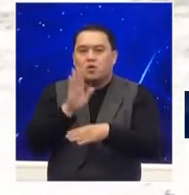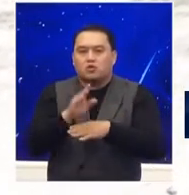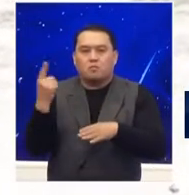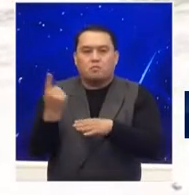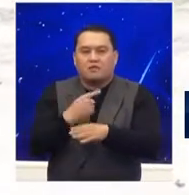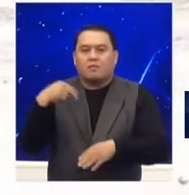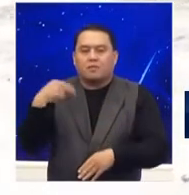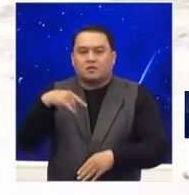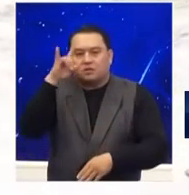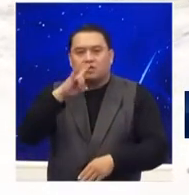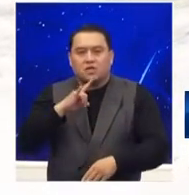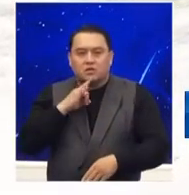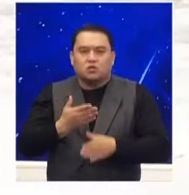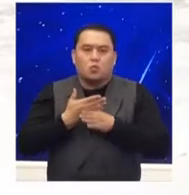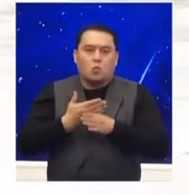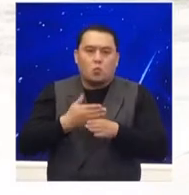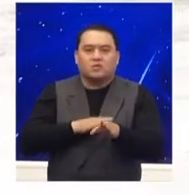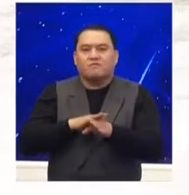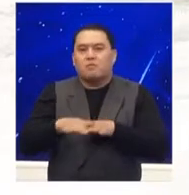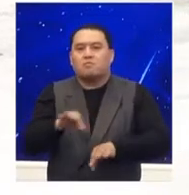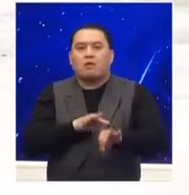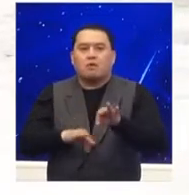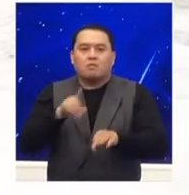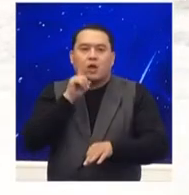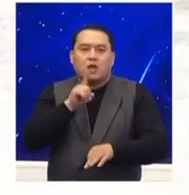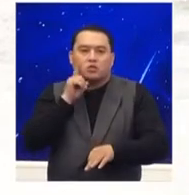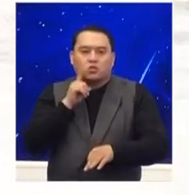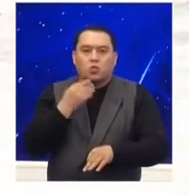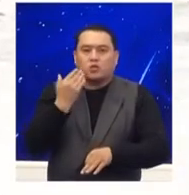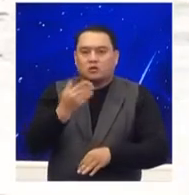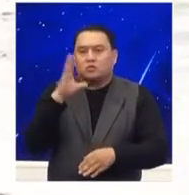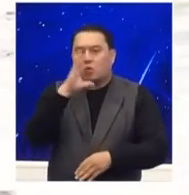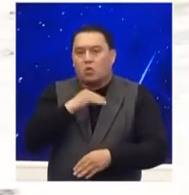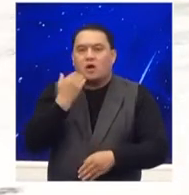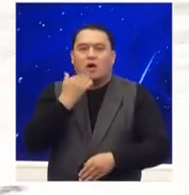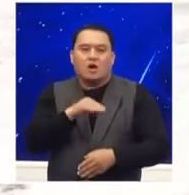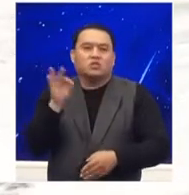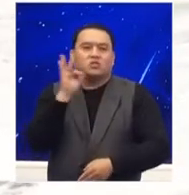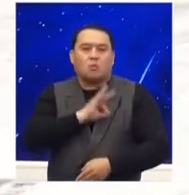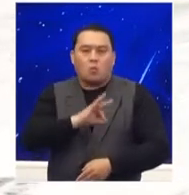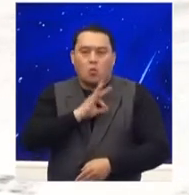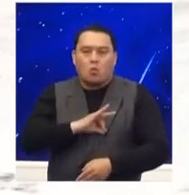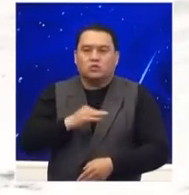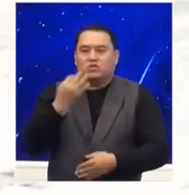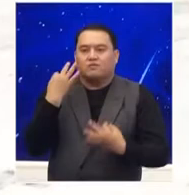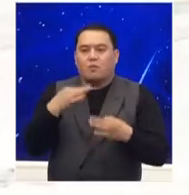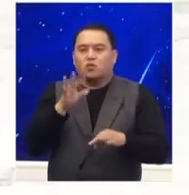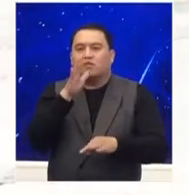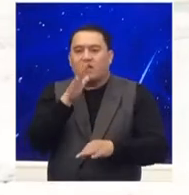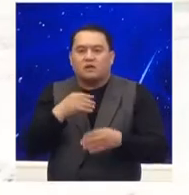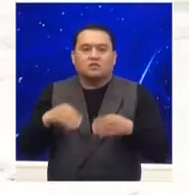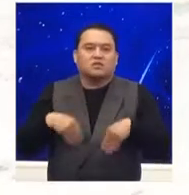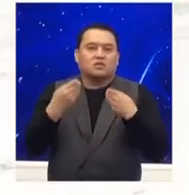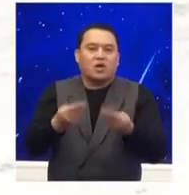первого президента страны. Благодаря реализации проекта молодежь Райымбекского района сможет качественно использовать и проводить свой досуг. Сдача